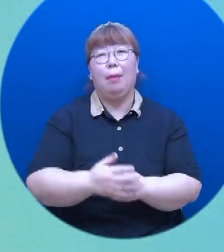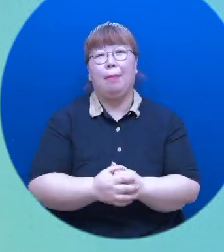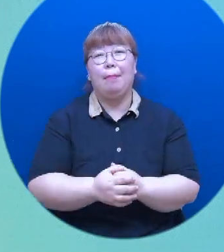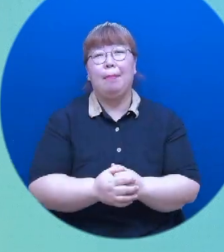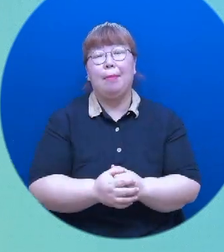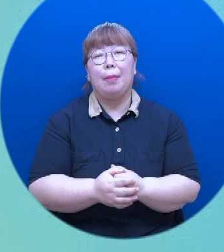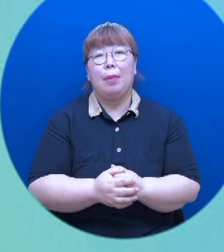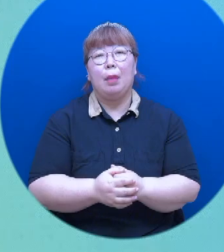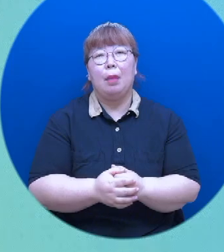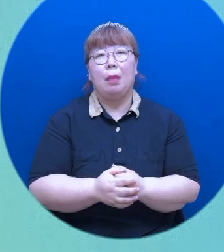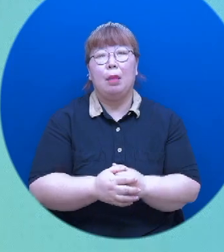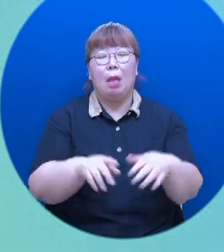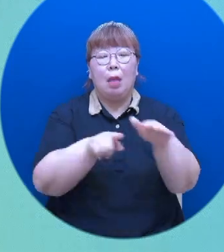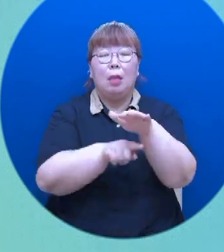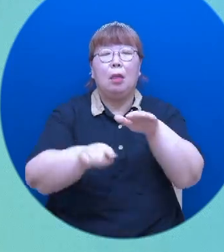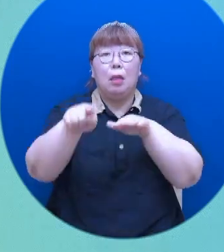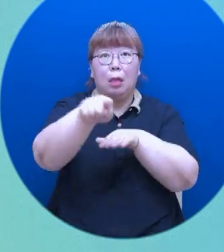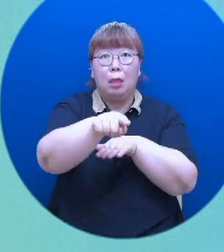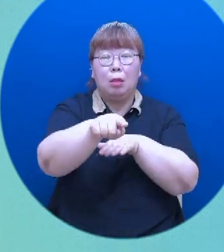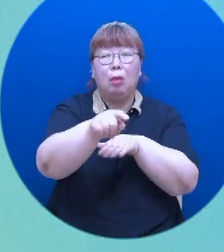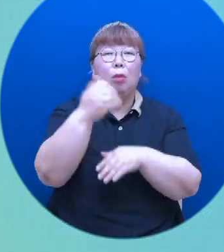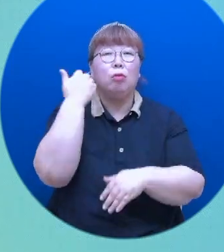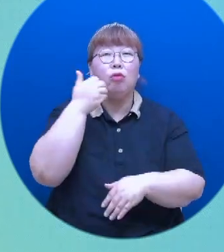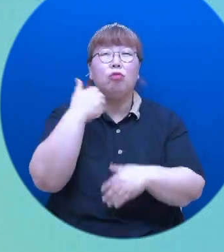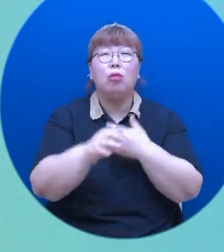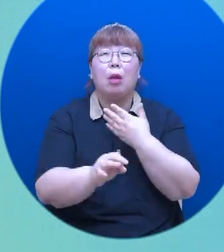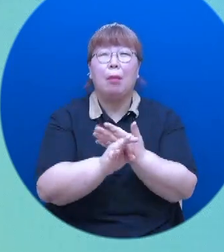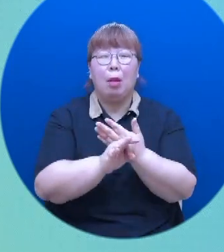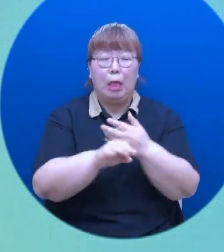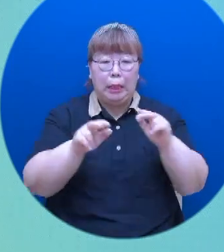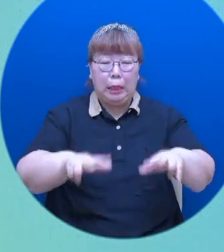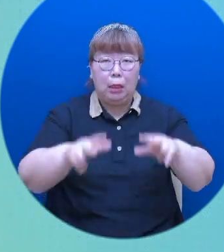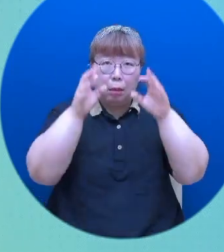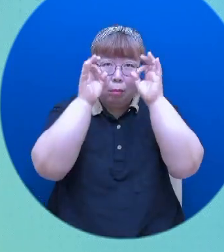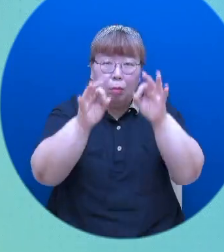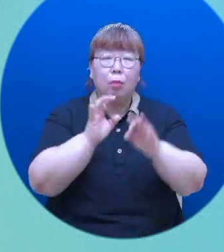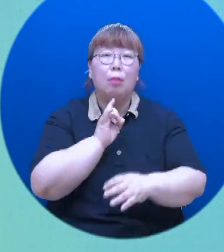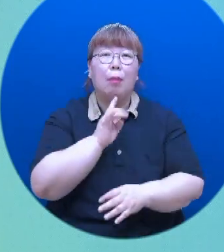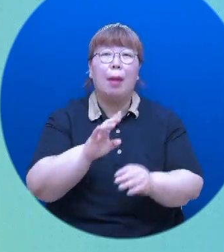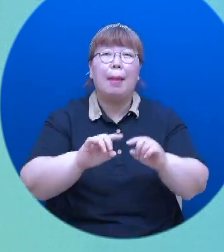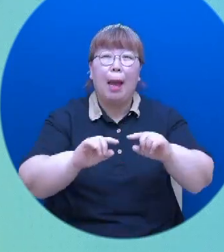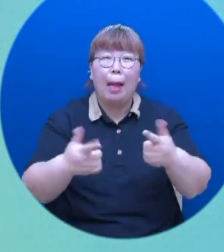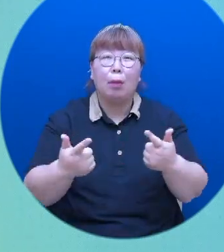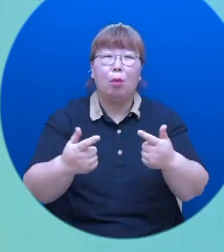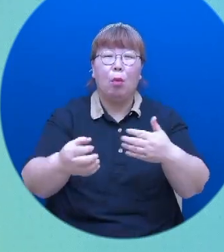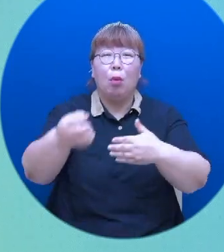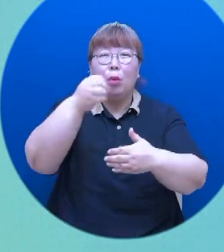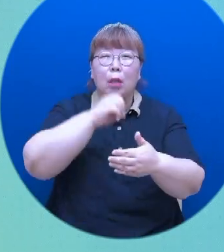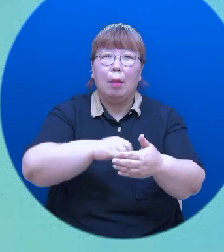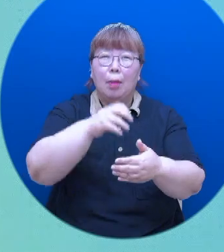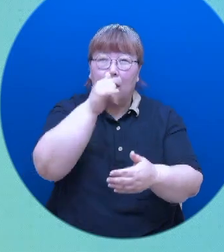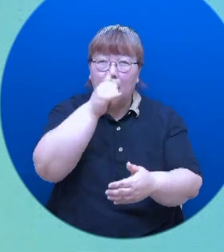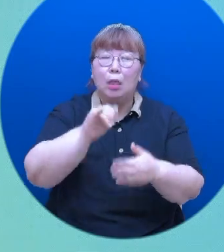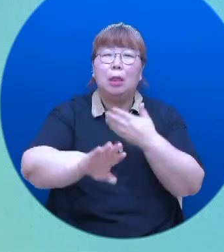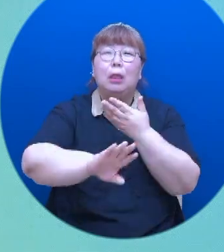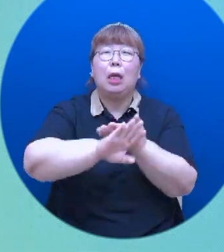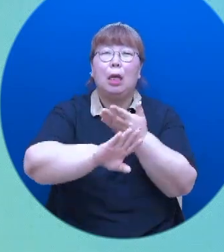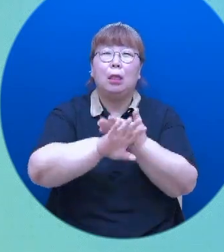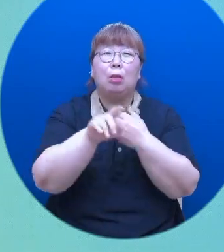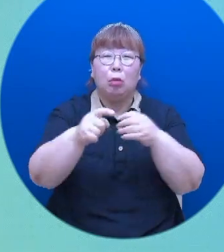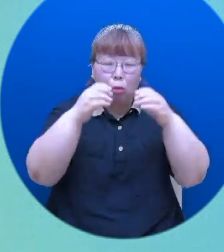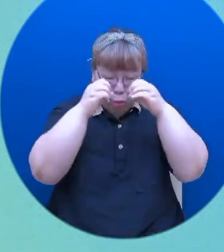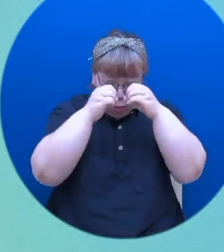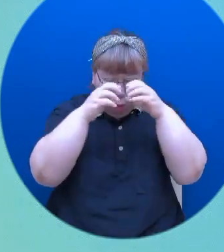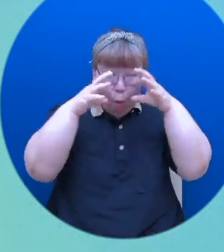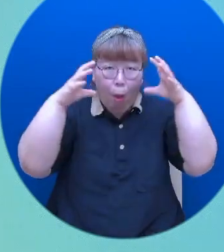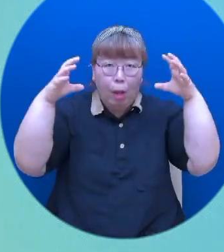바로 리더라고 하는 것은 현재에 보이는 것만이 아니라 담겨있는 다른 것까지 확장해서 볼